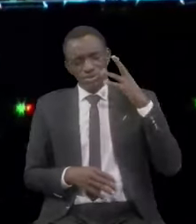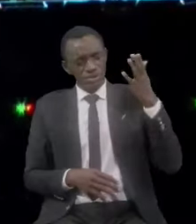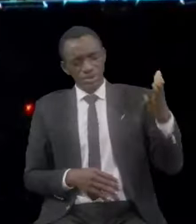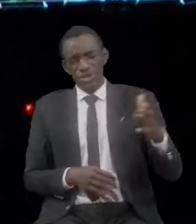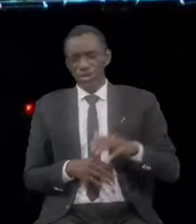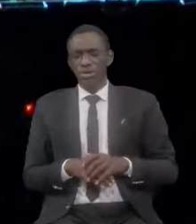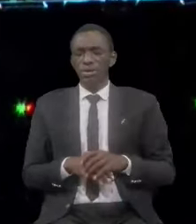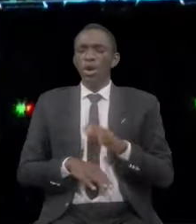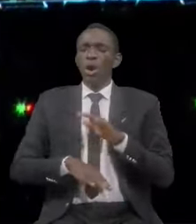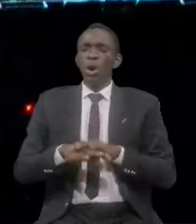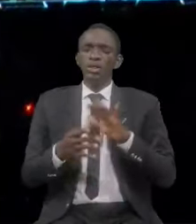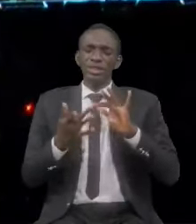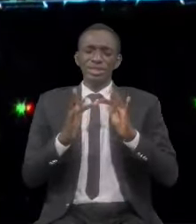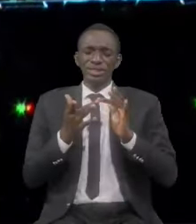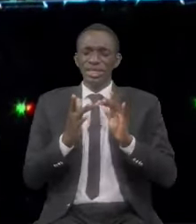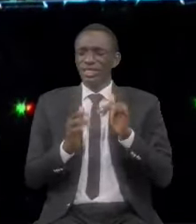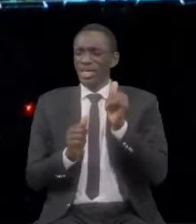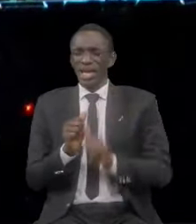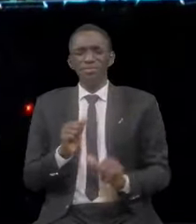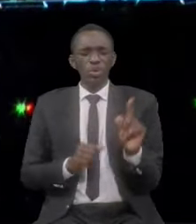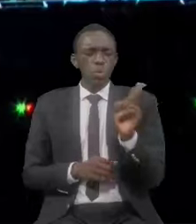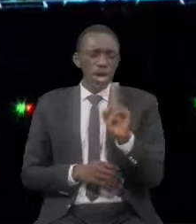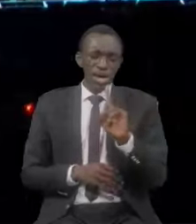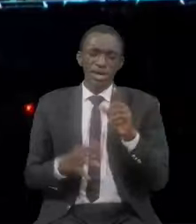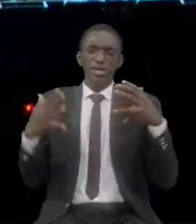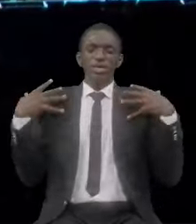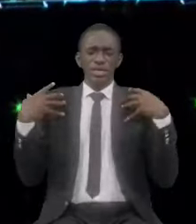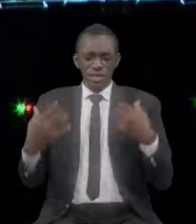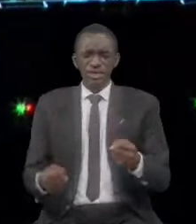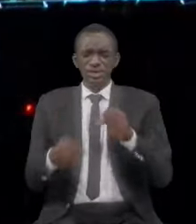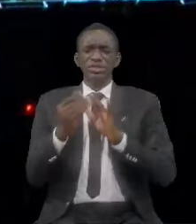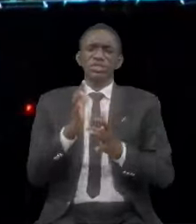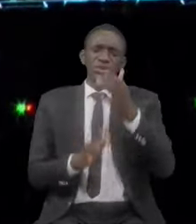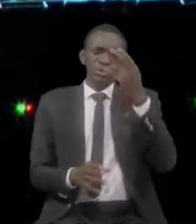en ligne et partout, la guérison,